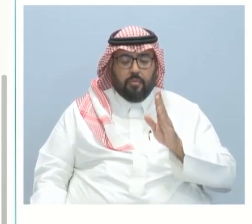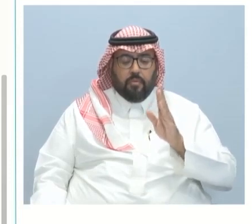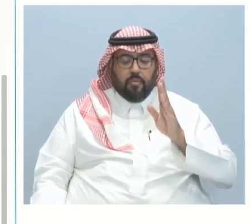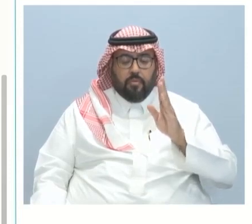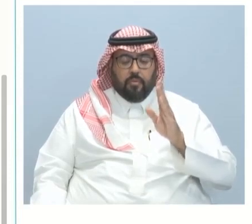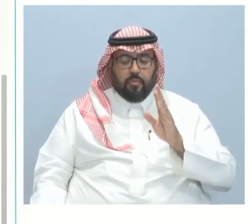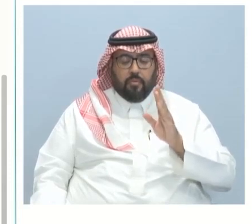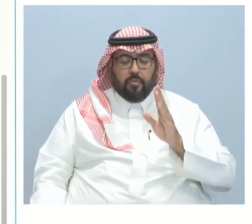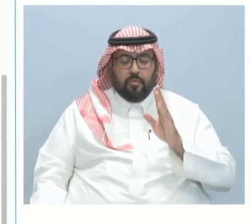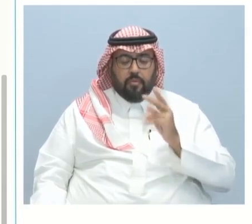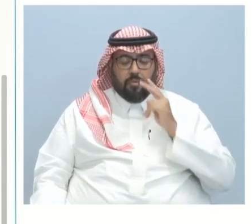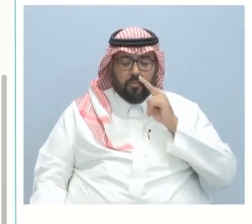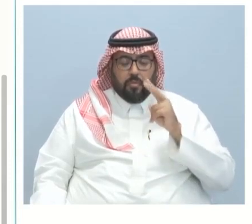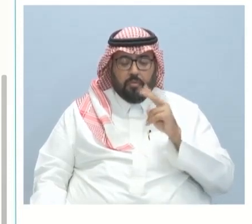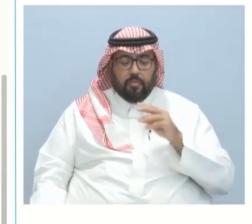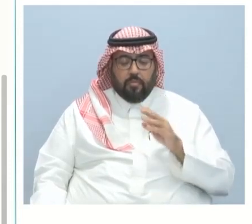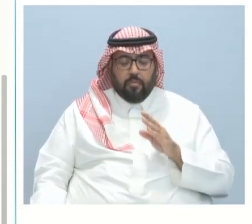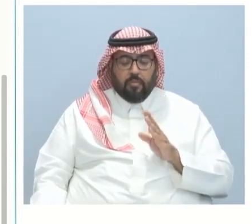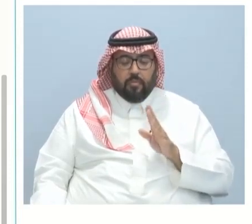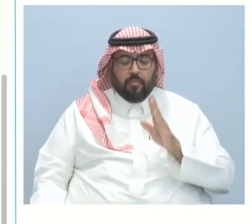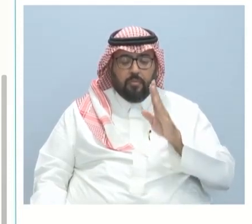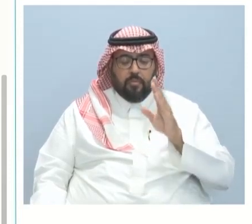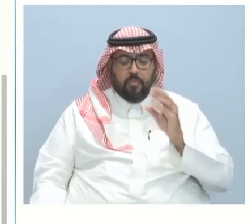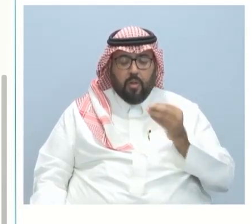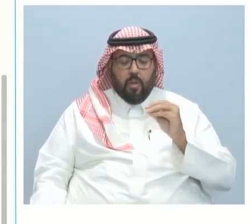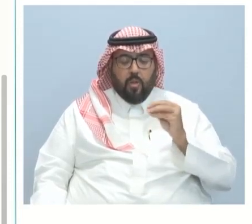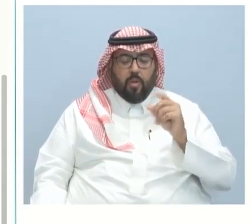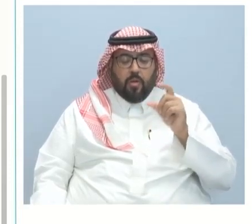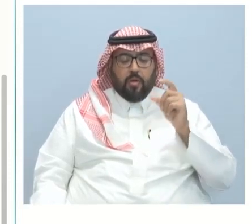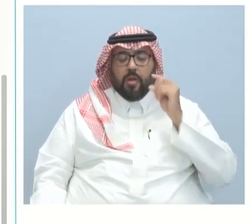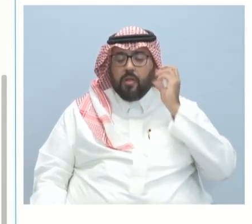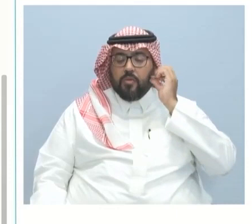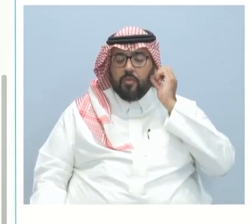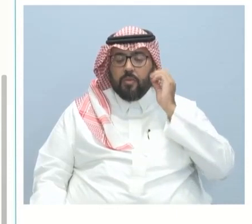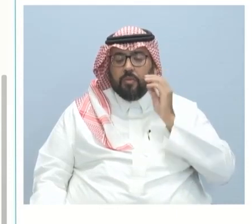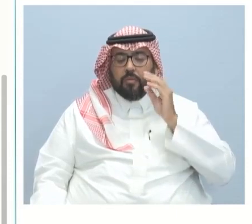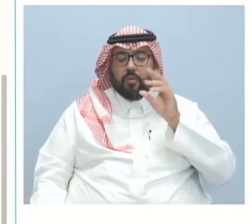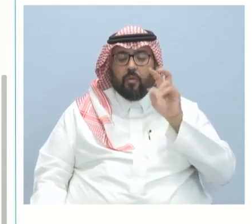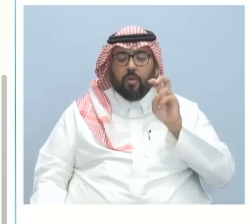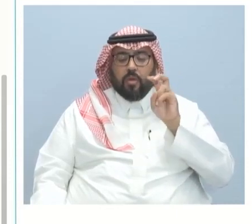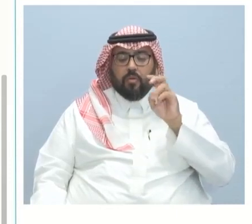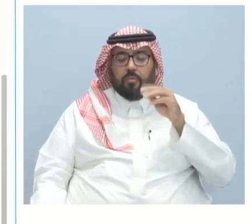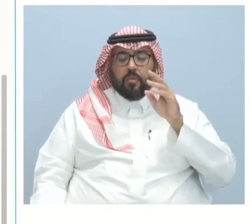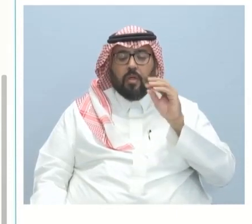قماش نلاحظ حركه الروبوت بالخط الاسود ومن ثم بالخط